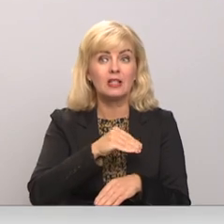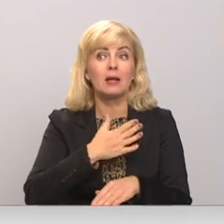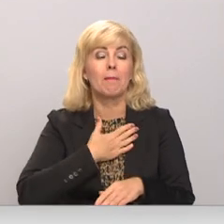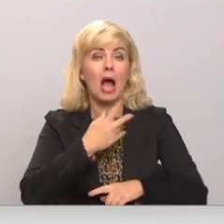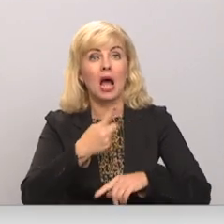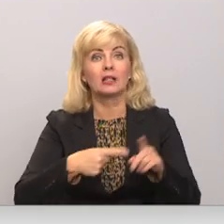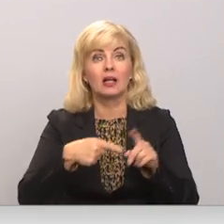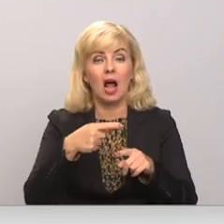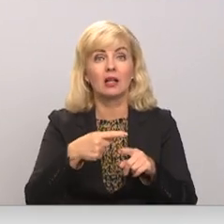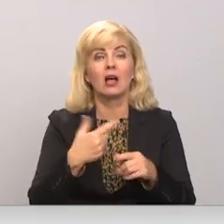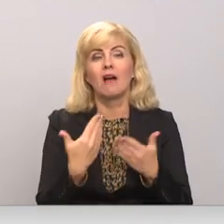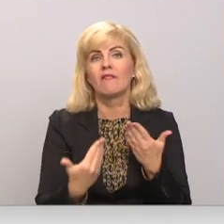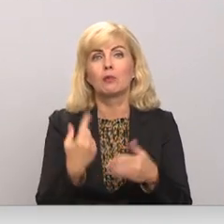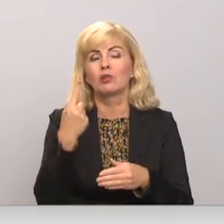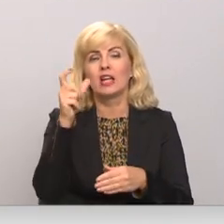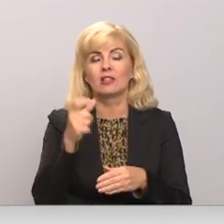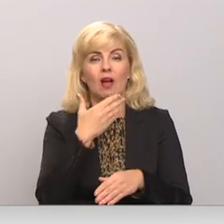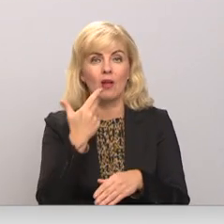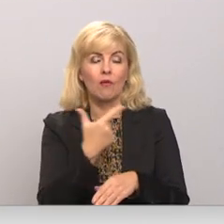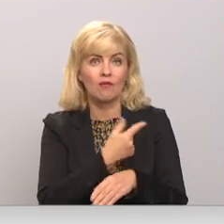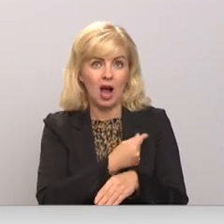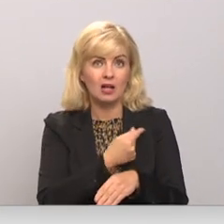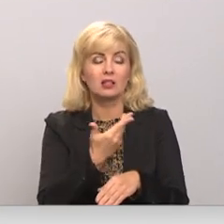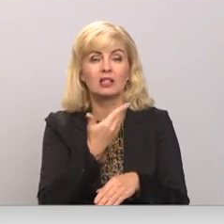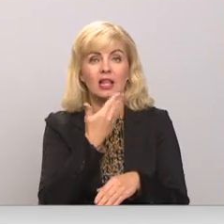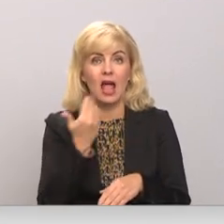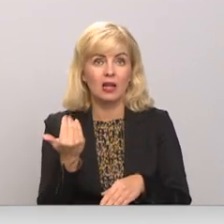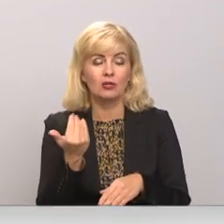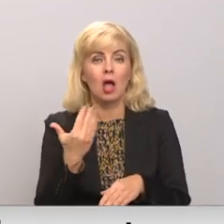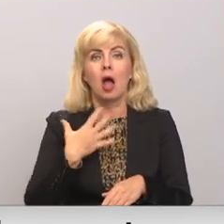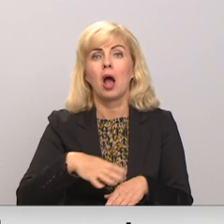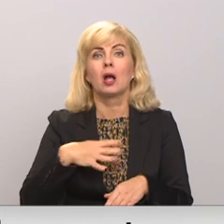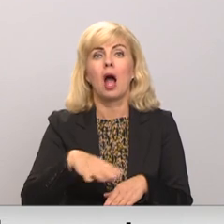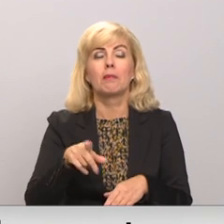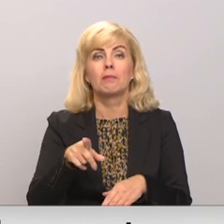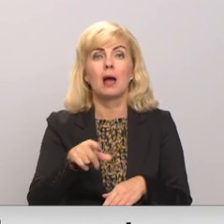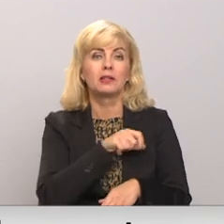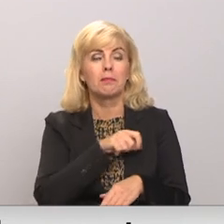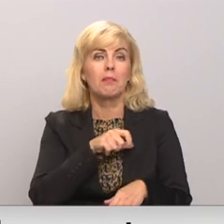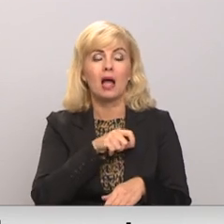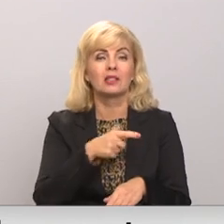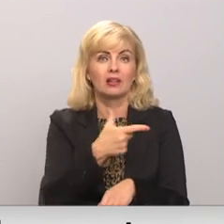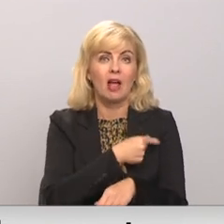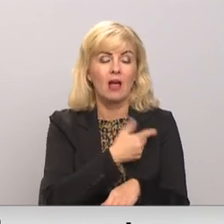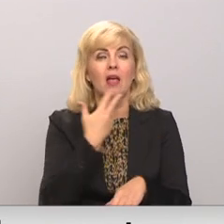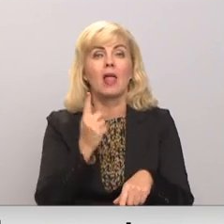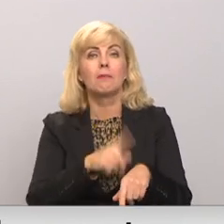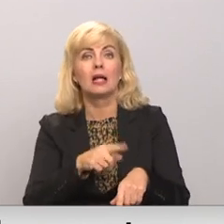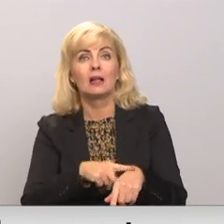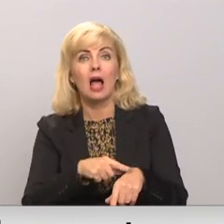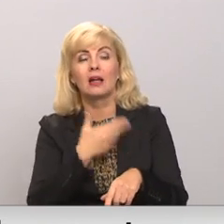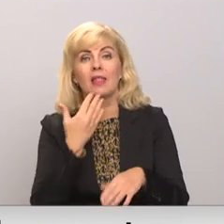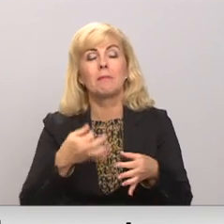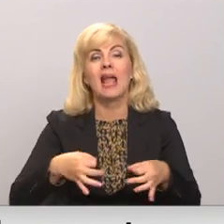rādi. Viens cilvēks liek, ka nav, bet man liekas arī tagad nav vakcinējās. Kāpēc ir jūs pats ličinu nevakcinējās? Es nezinu, kaut kā laika nebija tik